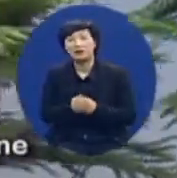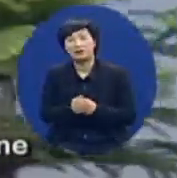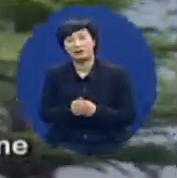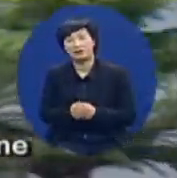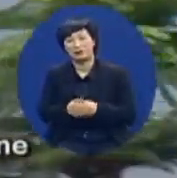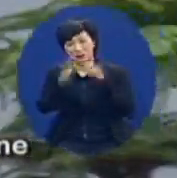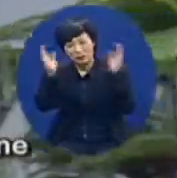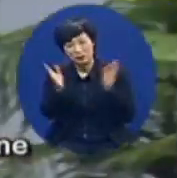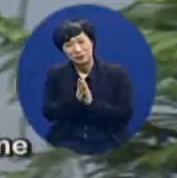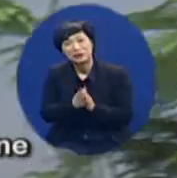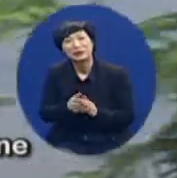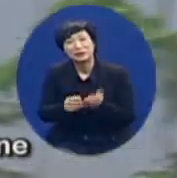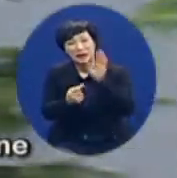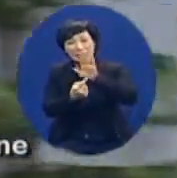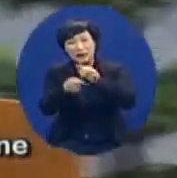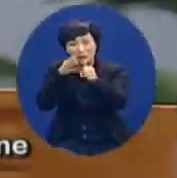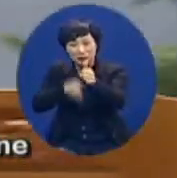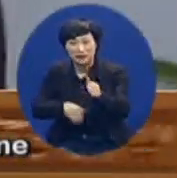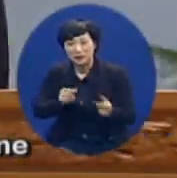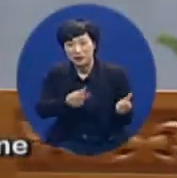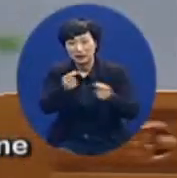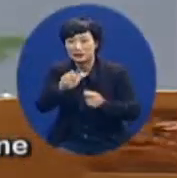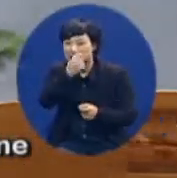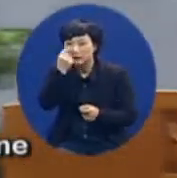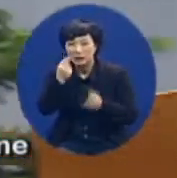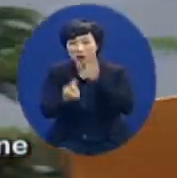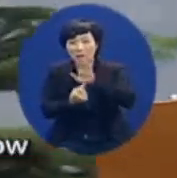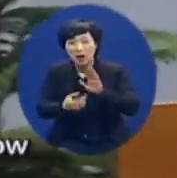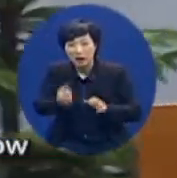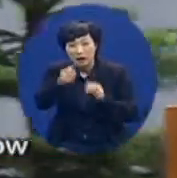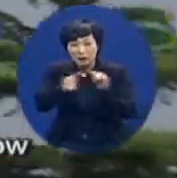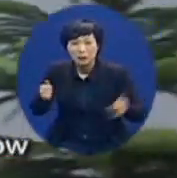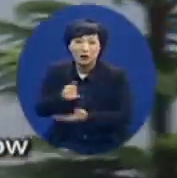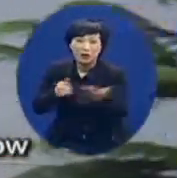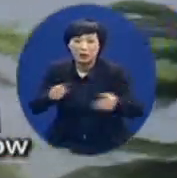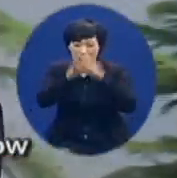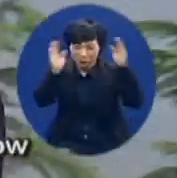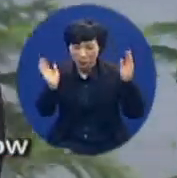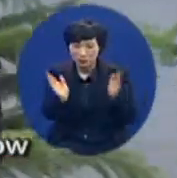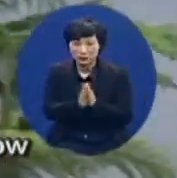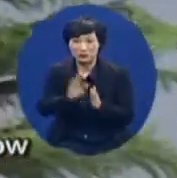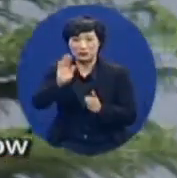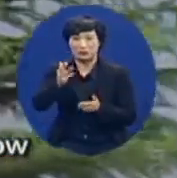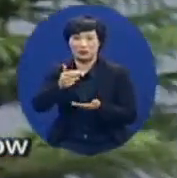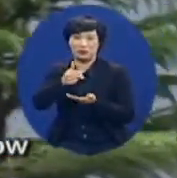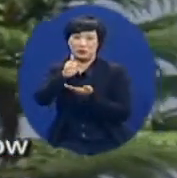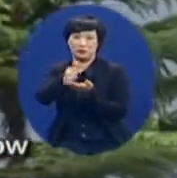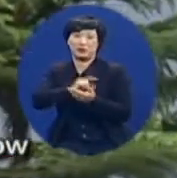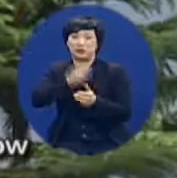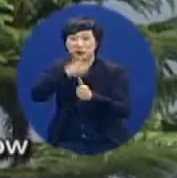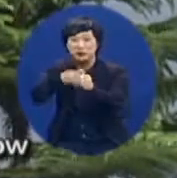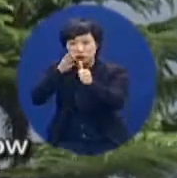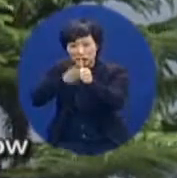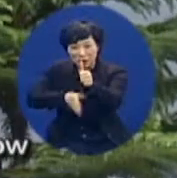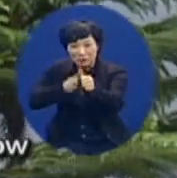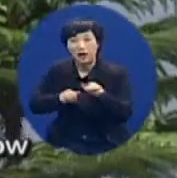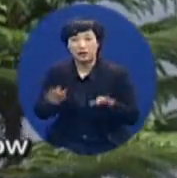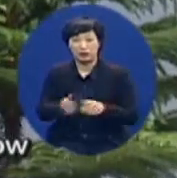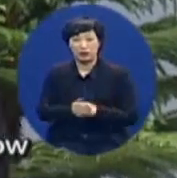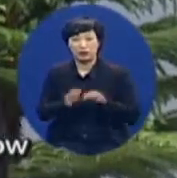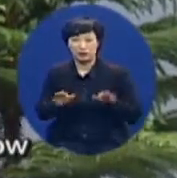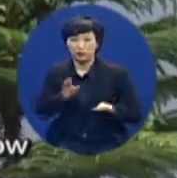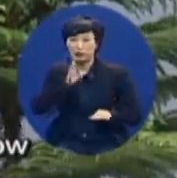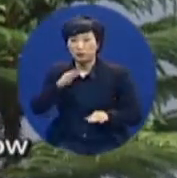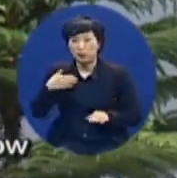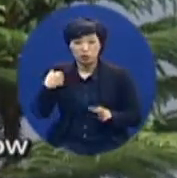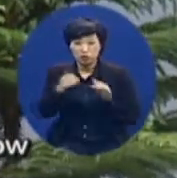아멘 합시다 아멘 그런 증거를 가진 자가 되기를 다 진으로 원합니다 아멘이 사실을 모르는 수많은